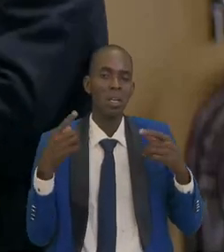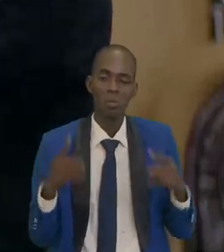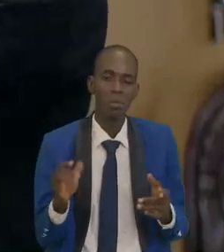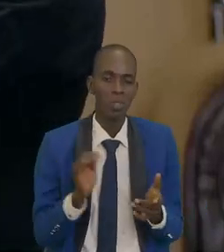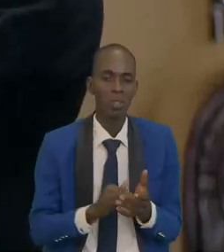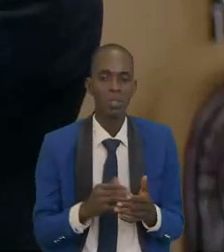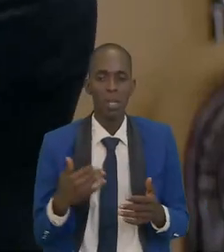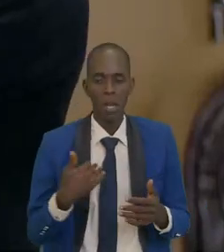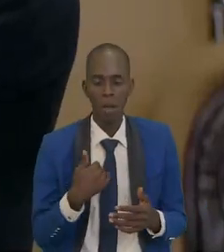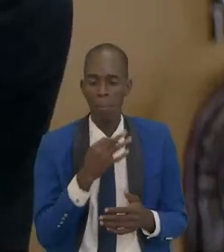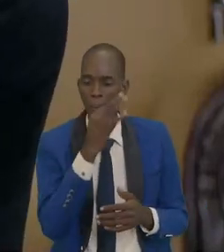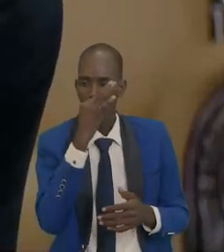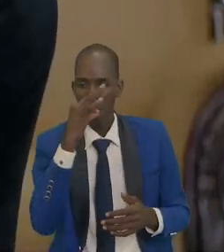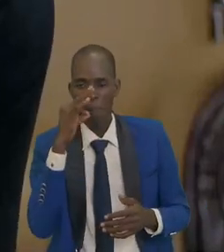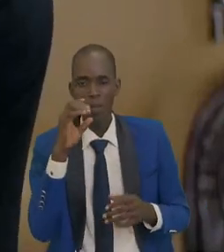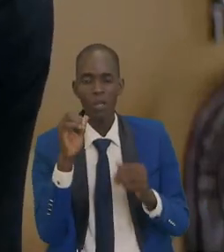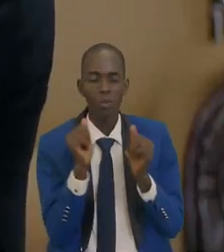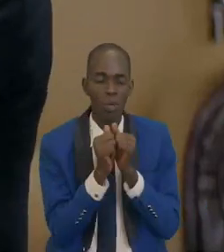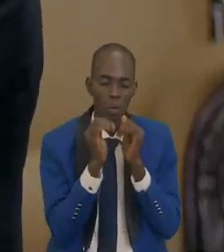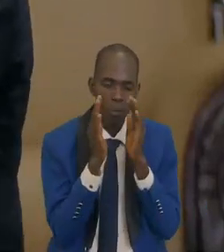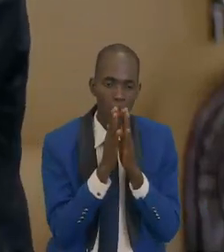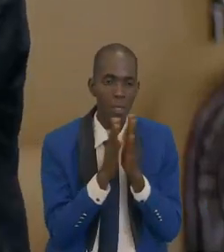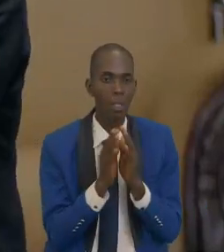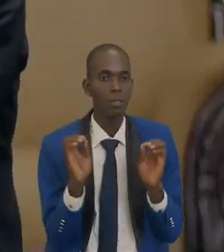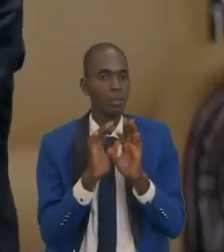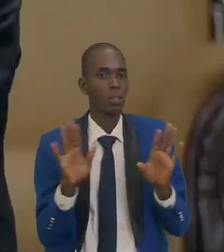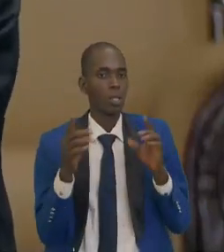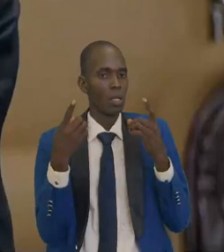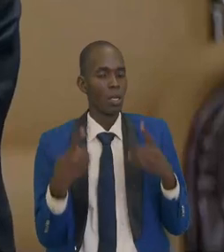ils ont prié, et rien ne s'est produit.